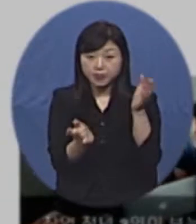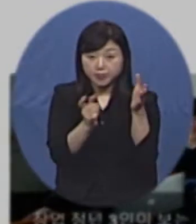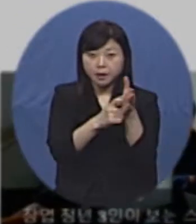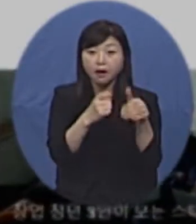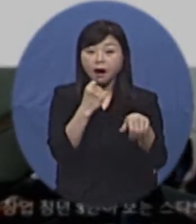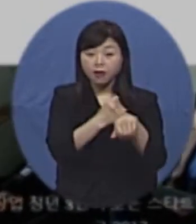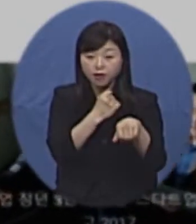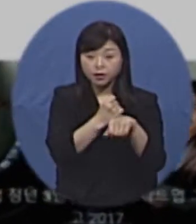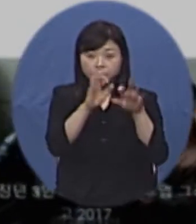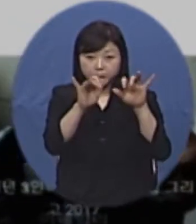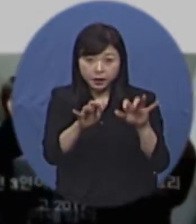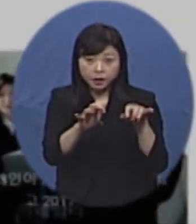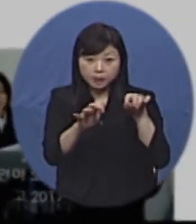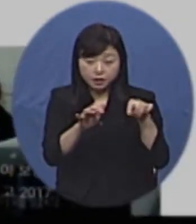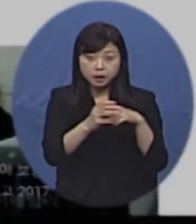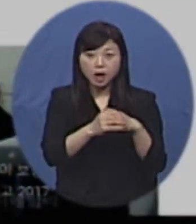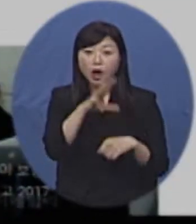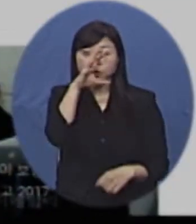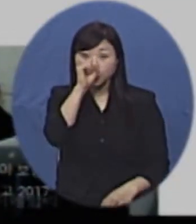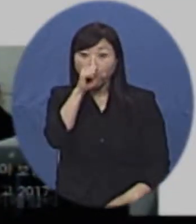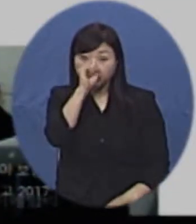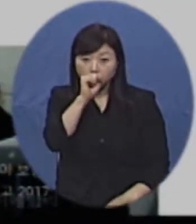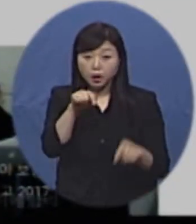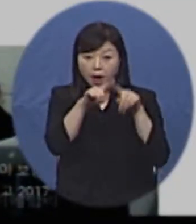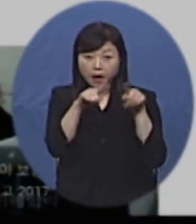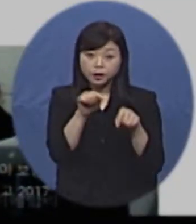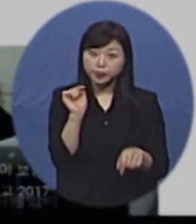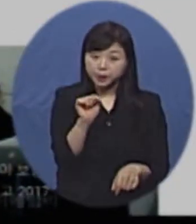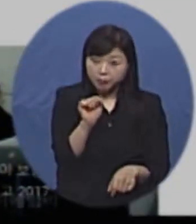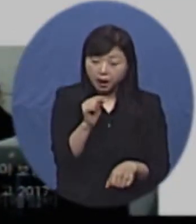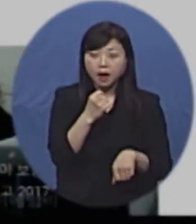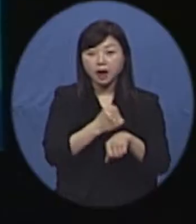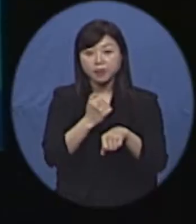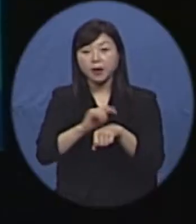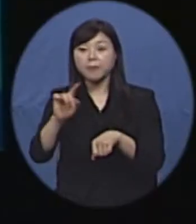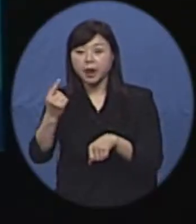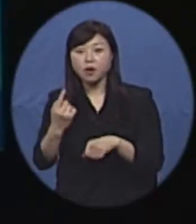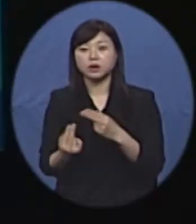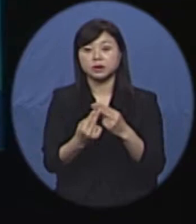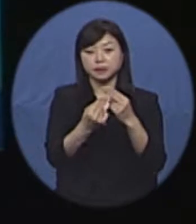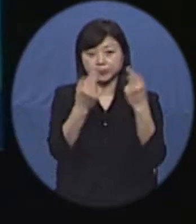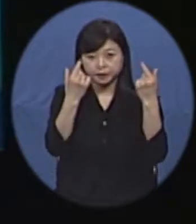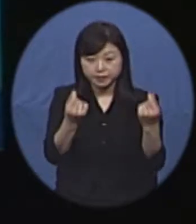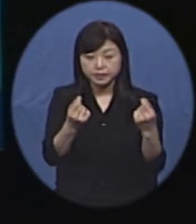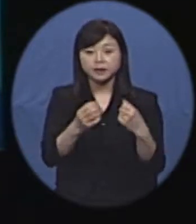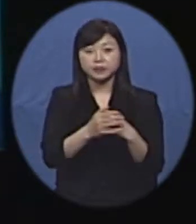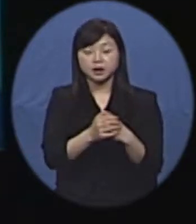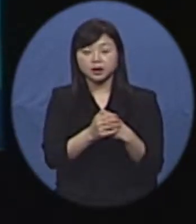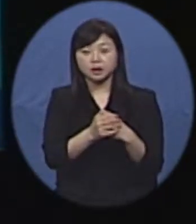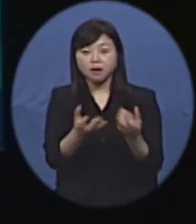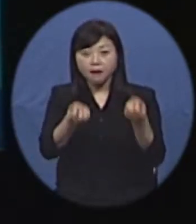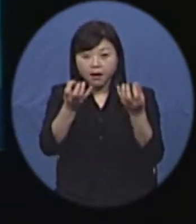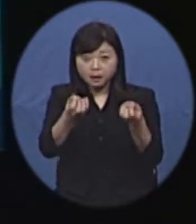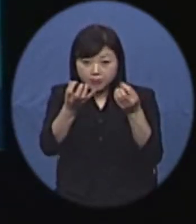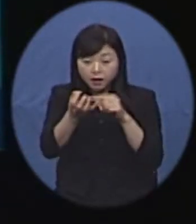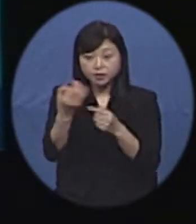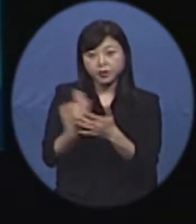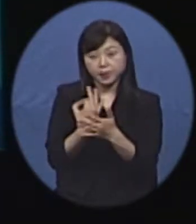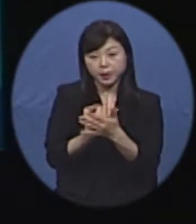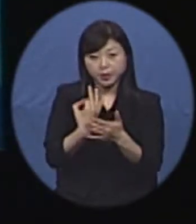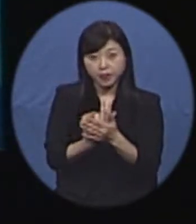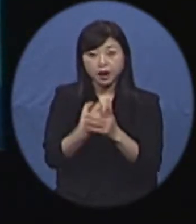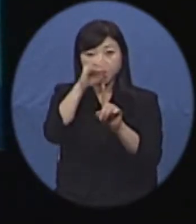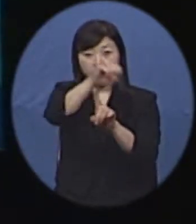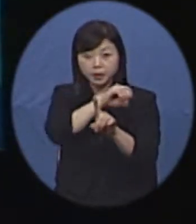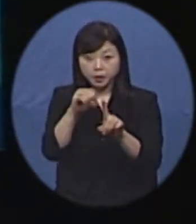인증 게시물에 좋아요를 누를 때마다 100원씩 적립되는 방식으로 캠페인을 통해 얻은 수익금은 사회복지